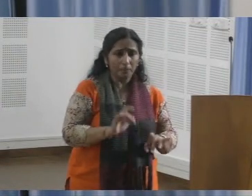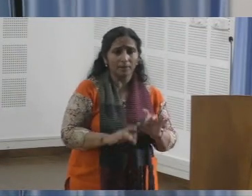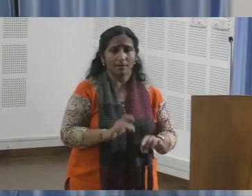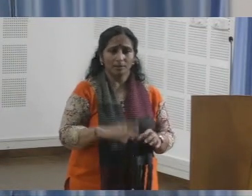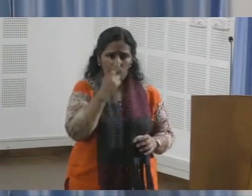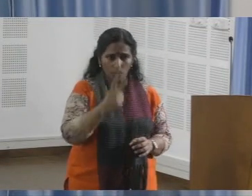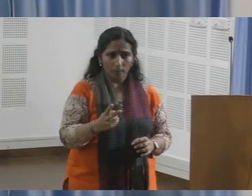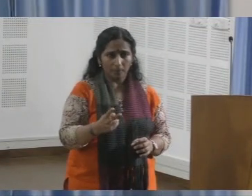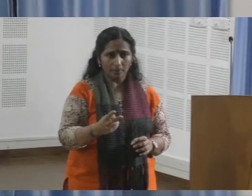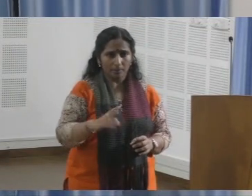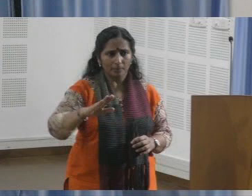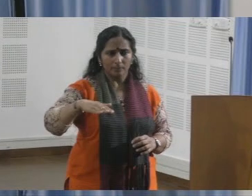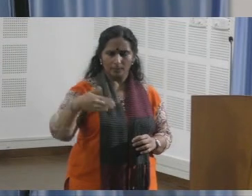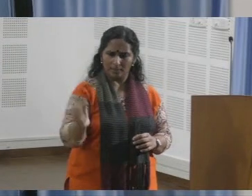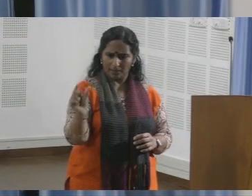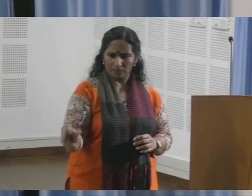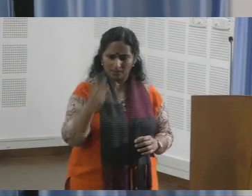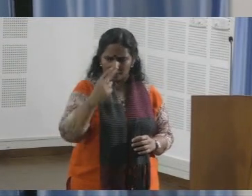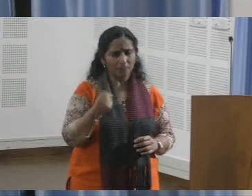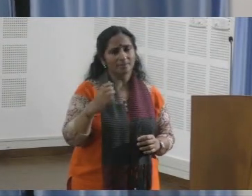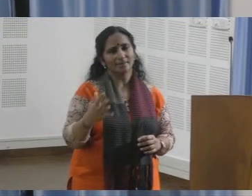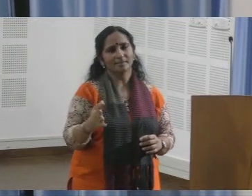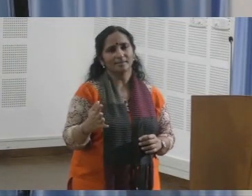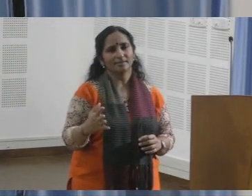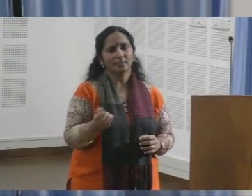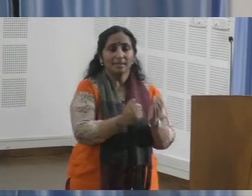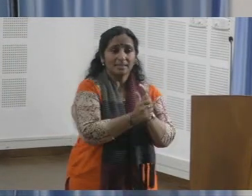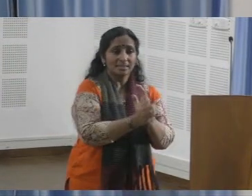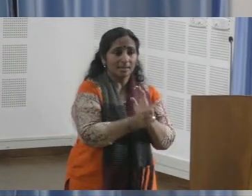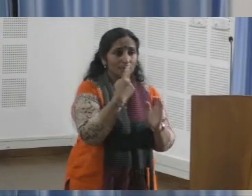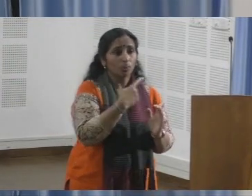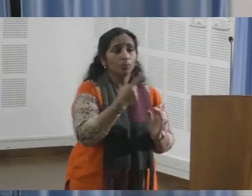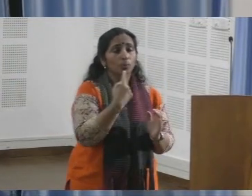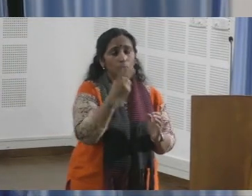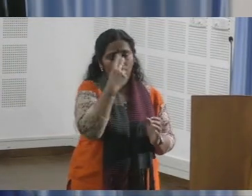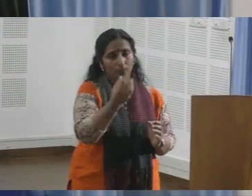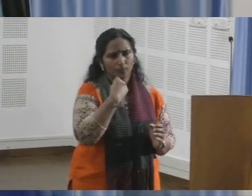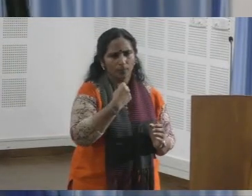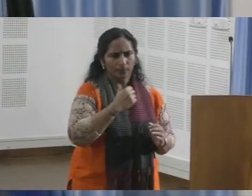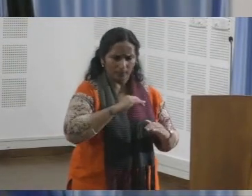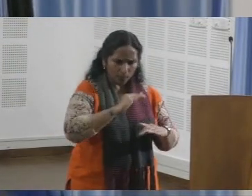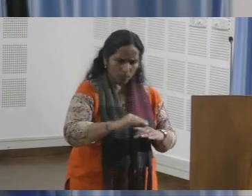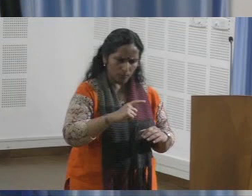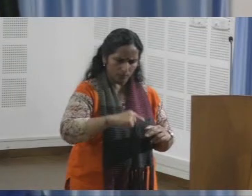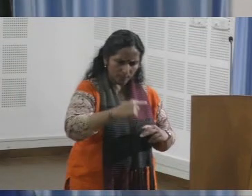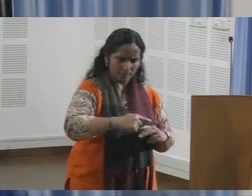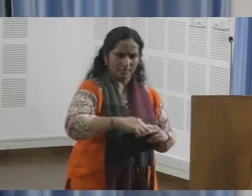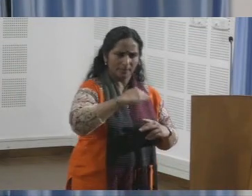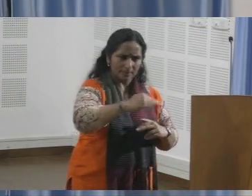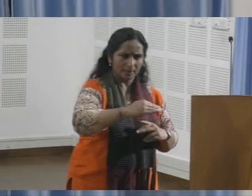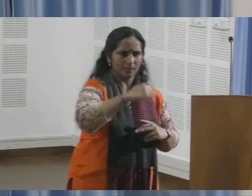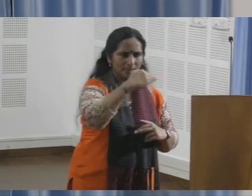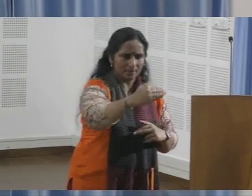പോലും കണ്ടുപിടിക്കാൻ പറ്റാത്ത കുട്ടിയെ എന്ന് പറഞ്ഞപ്പോഴും ഞാൻ ഓർത്തു ഓക്കെ ഓരോ സ്റ്റെപ്പായിട്ട് പഠിപ്പിക്കാം. ഞാൻ വീണ്ടും അവിടെ